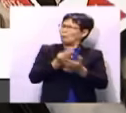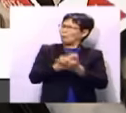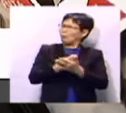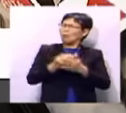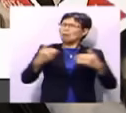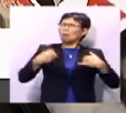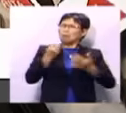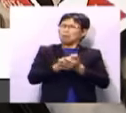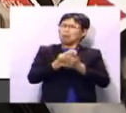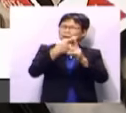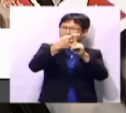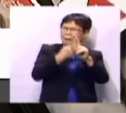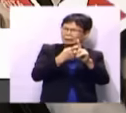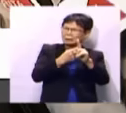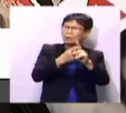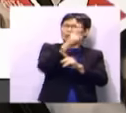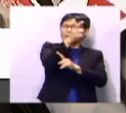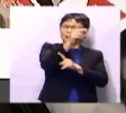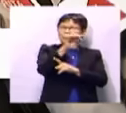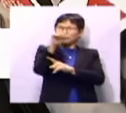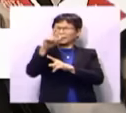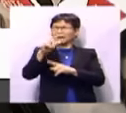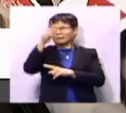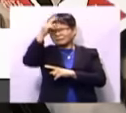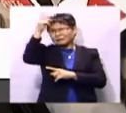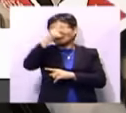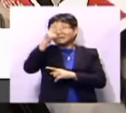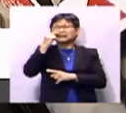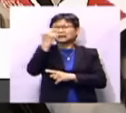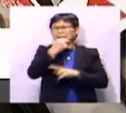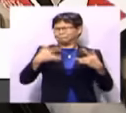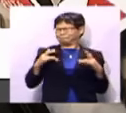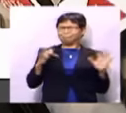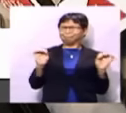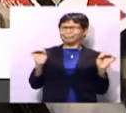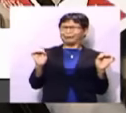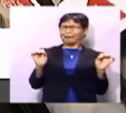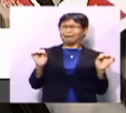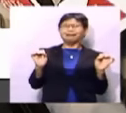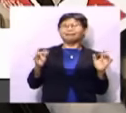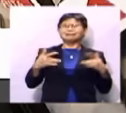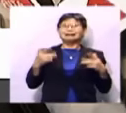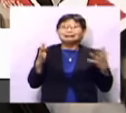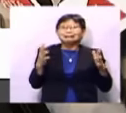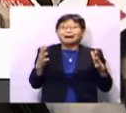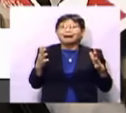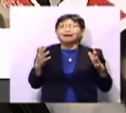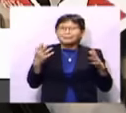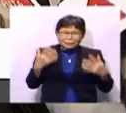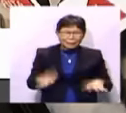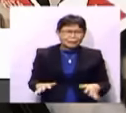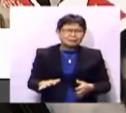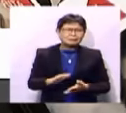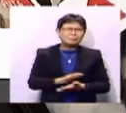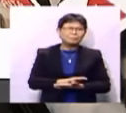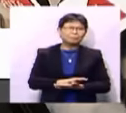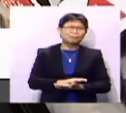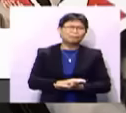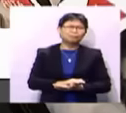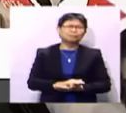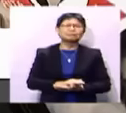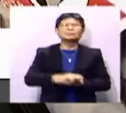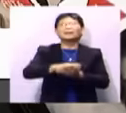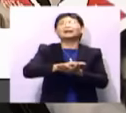adalah berasal daripada 1MDB dan dianya dibersihkan, laundered